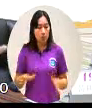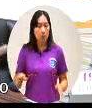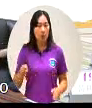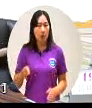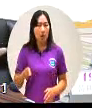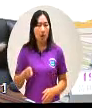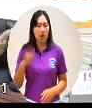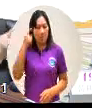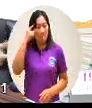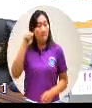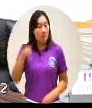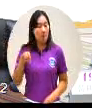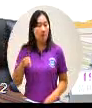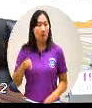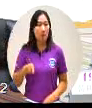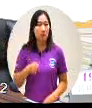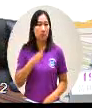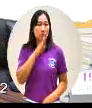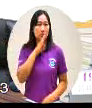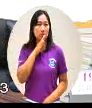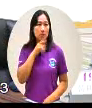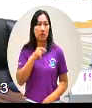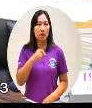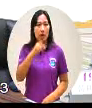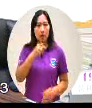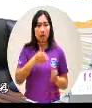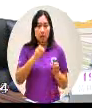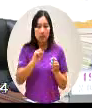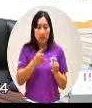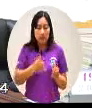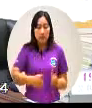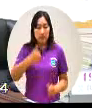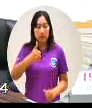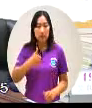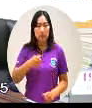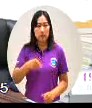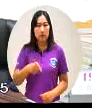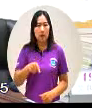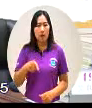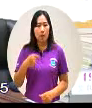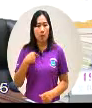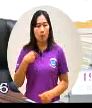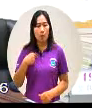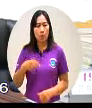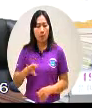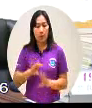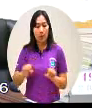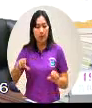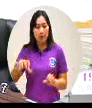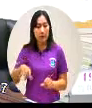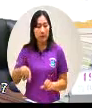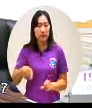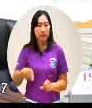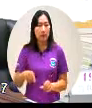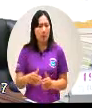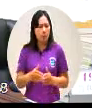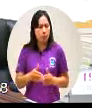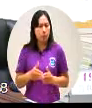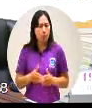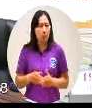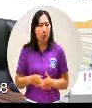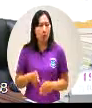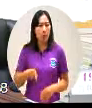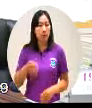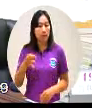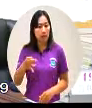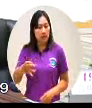嘛拜托个理事长吼，即有地方的一个需求吼，无简单，已经甲阮延宕2年啊。这条钱呐，咱赶紧电话阮来